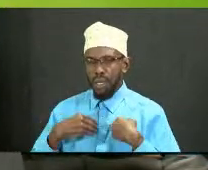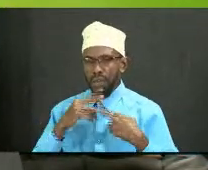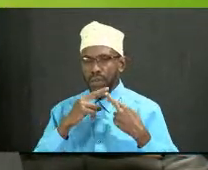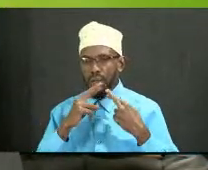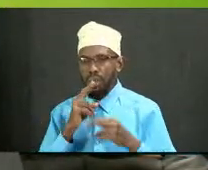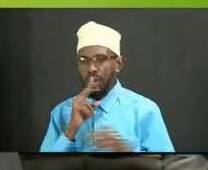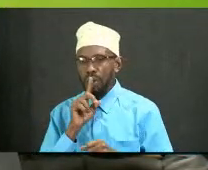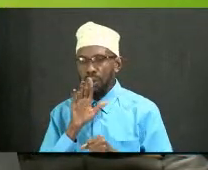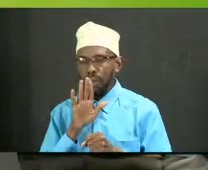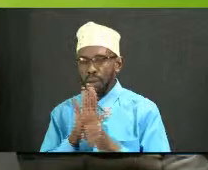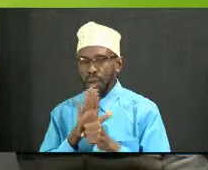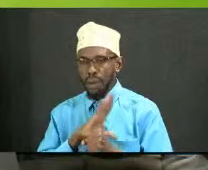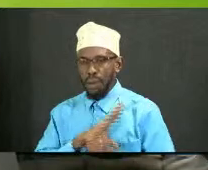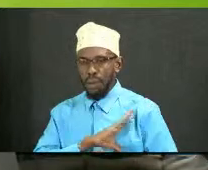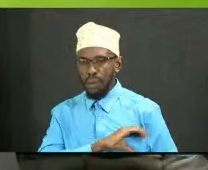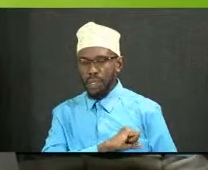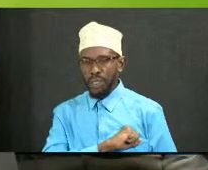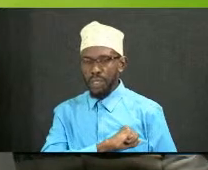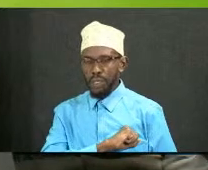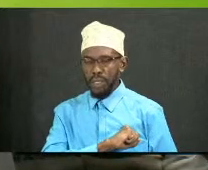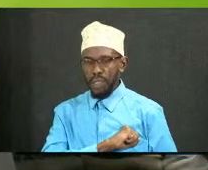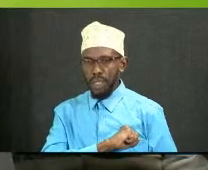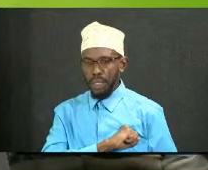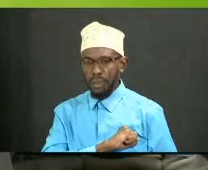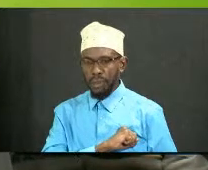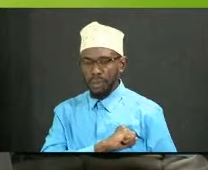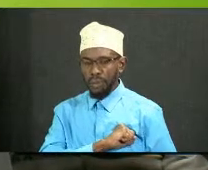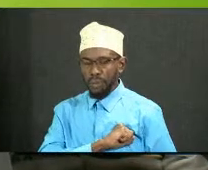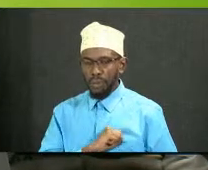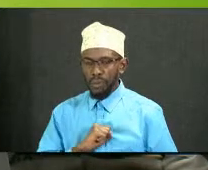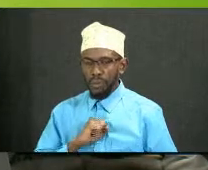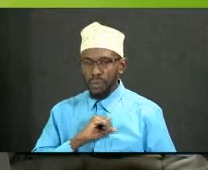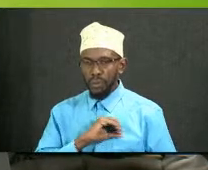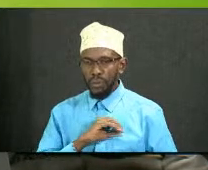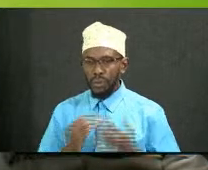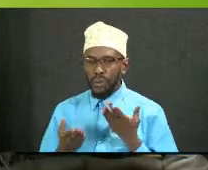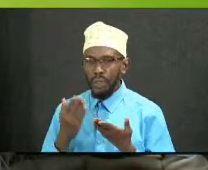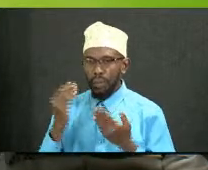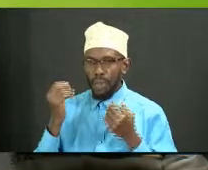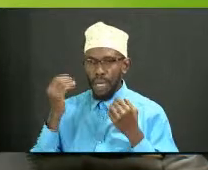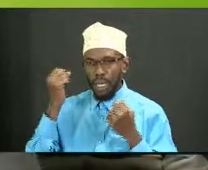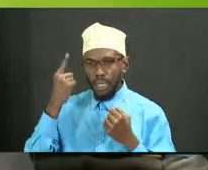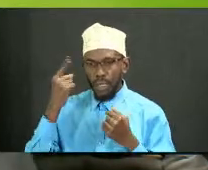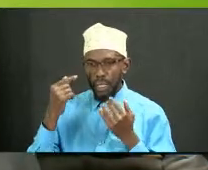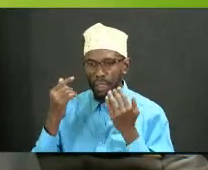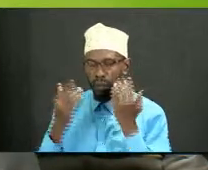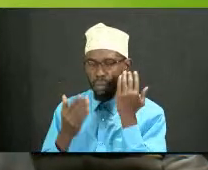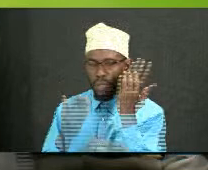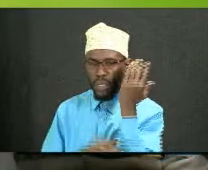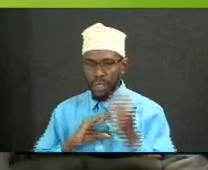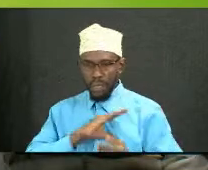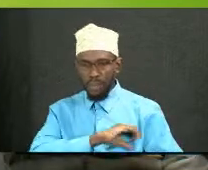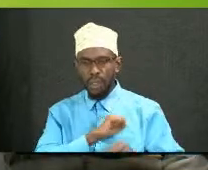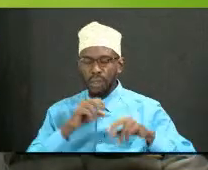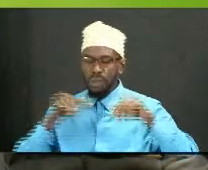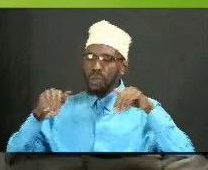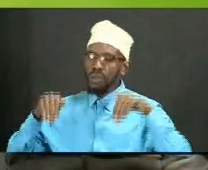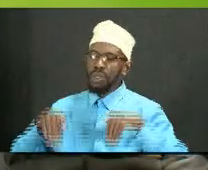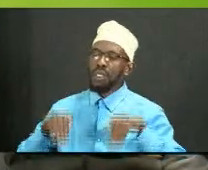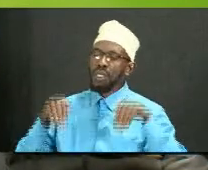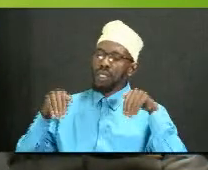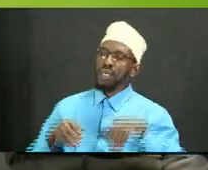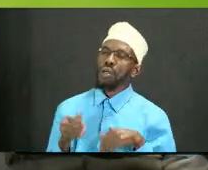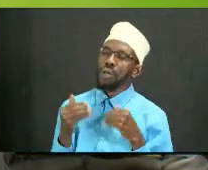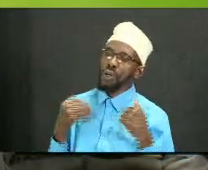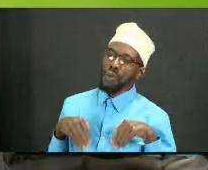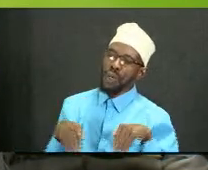kusubiria. Sidhani kama watu watakuwa na watatufahamu vibaya kuwa kusubiri ni kukaa tu na